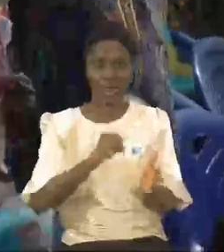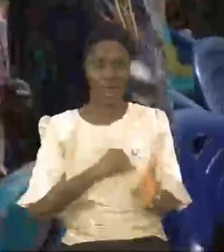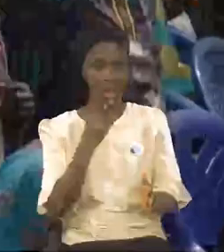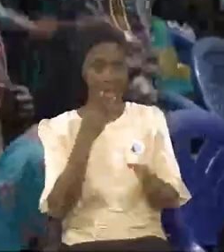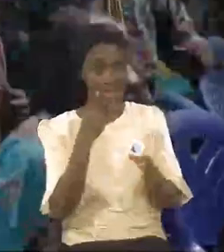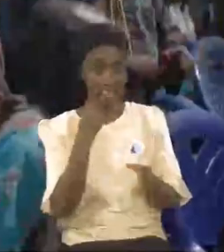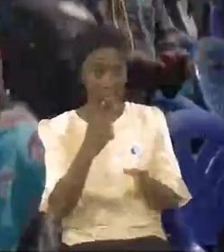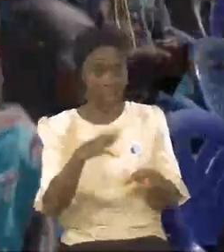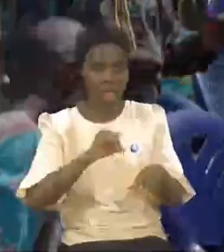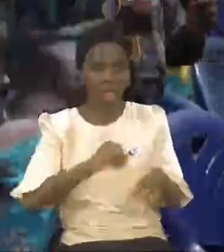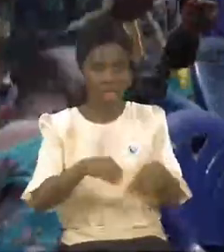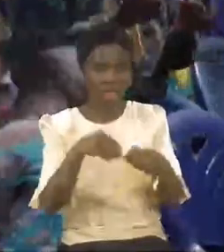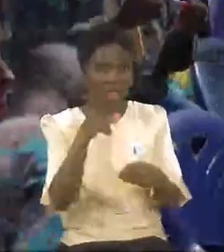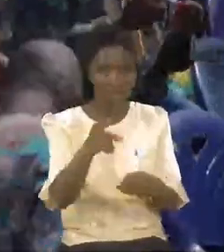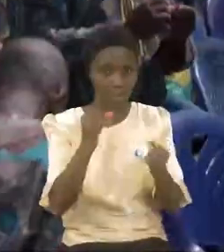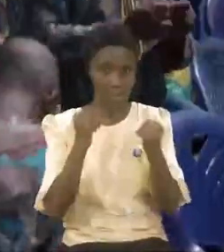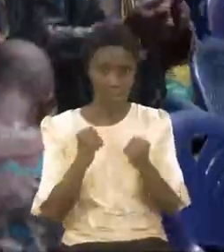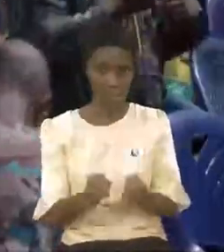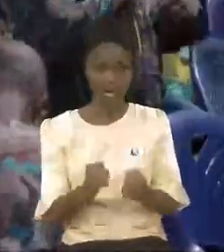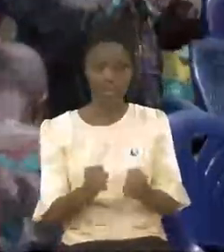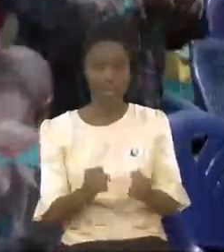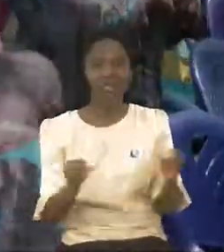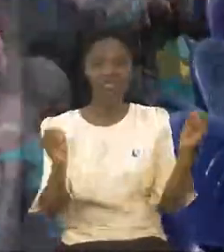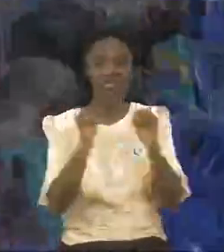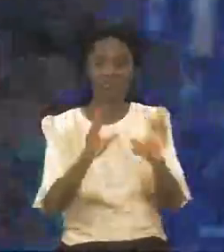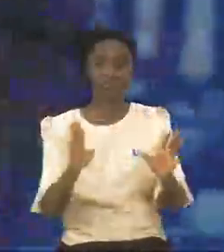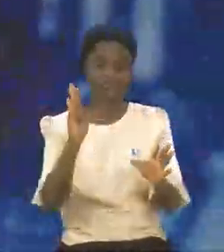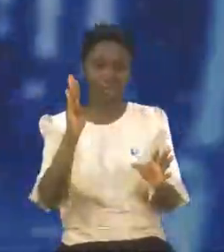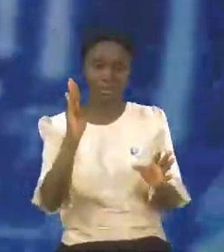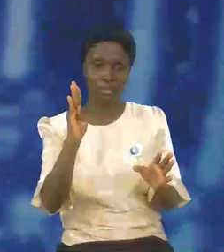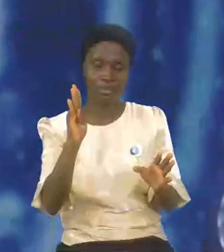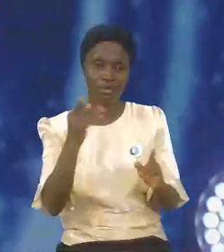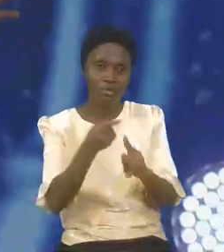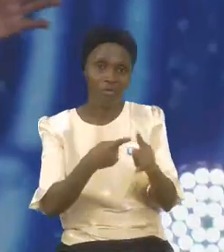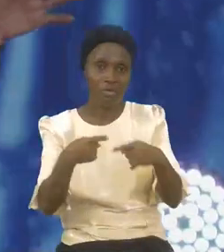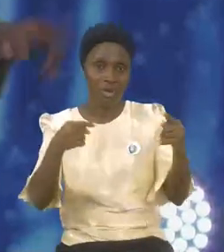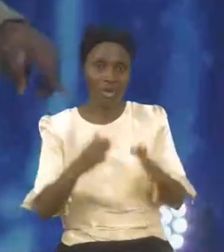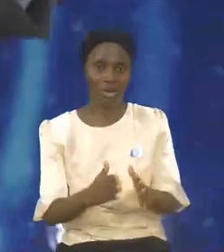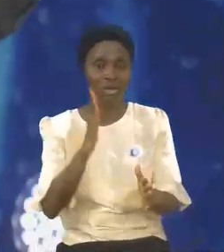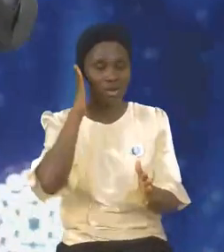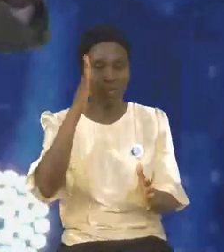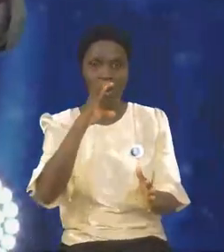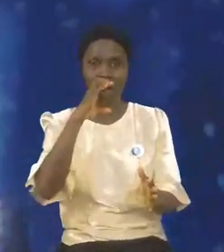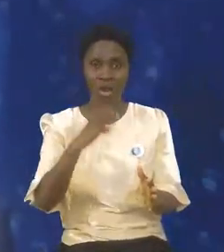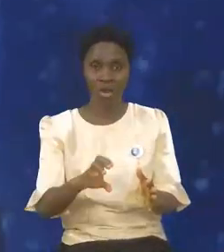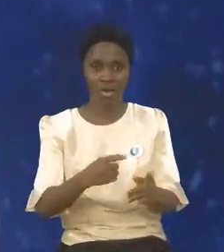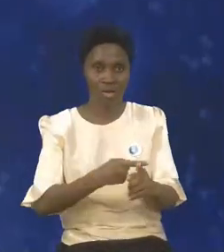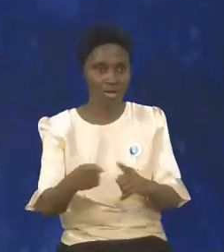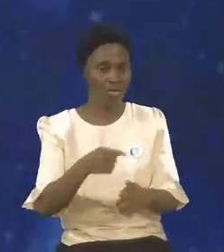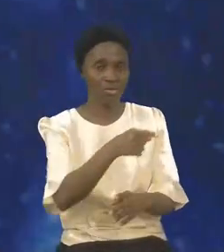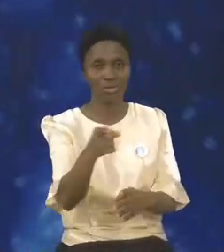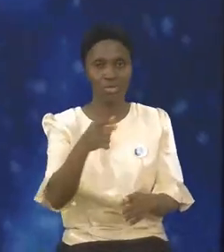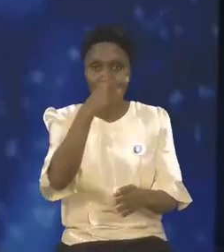les serpents, sur les scorpions, sur toute la puissance de l'ennemi. Et rien ne pourra vous nuire. Parce que le Dieu de paix